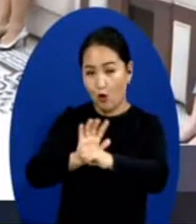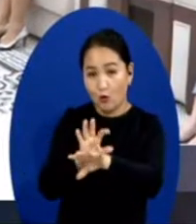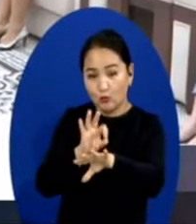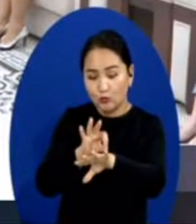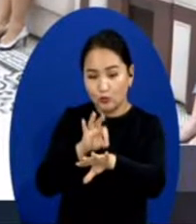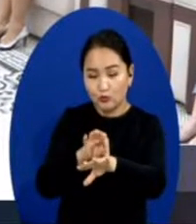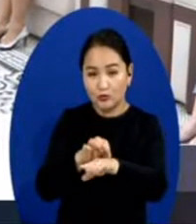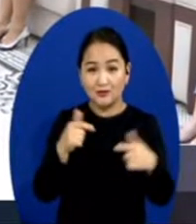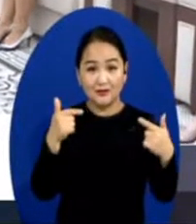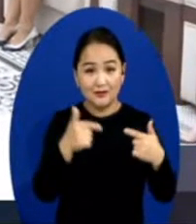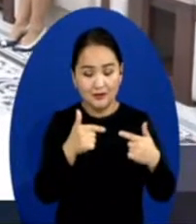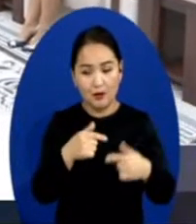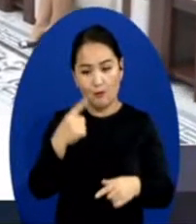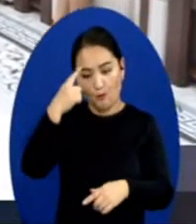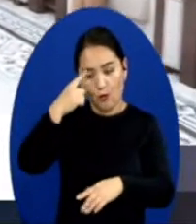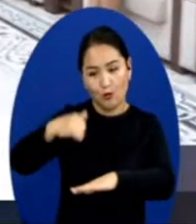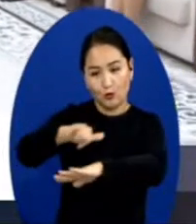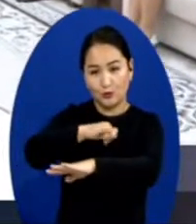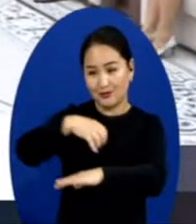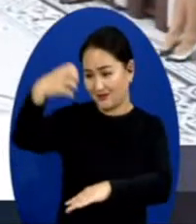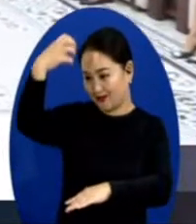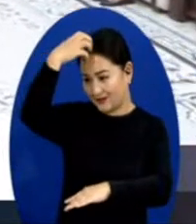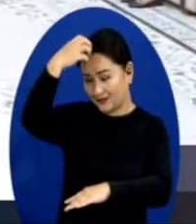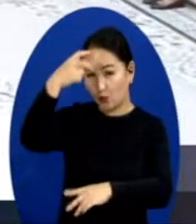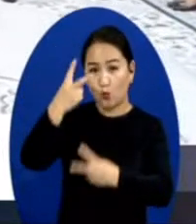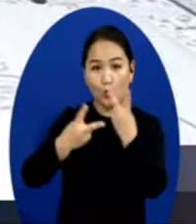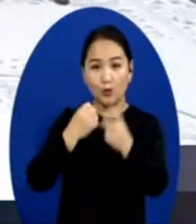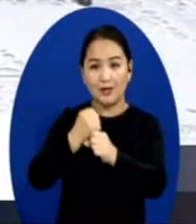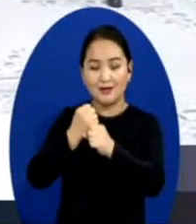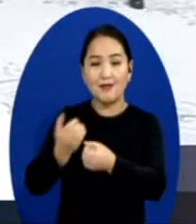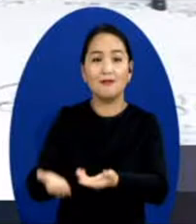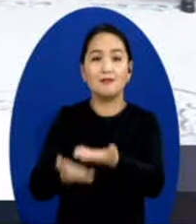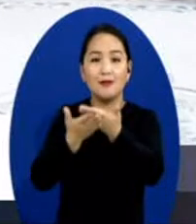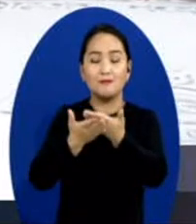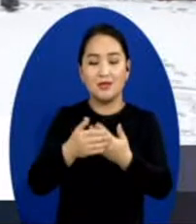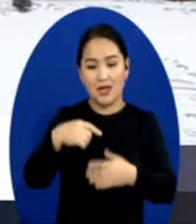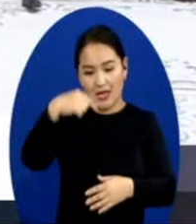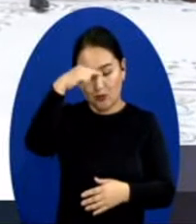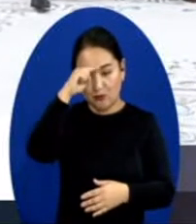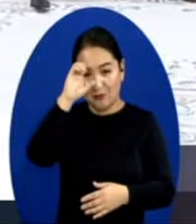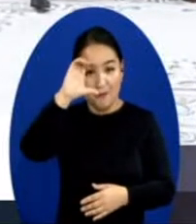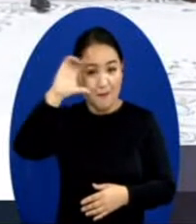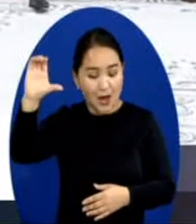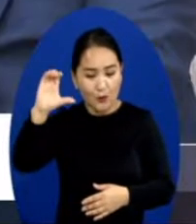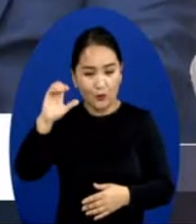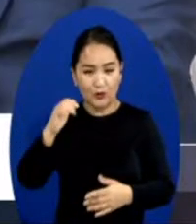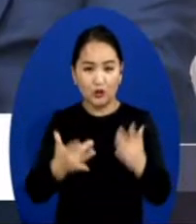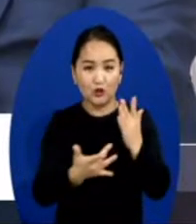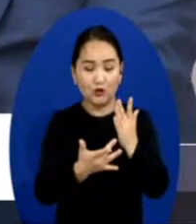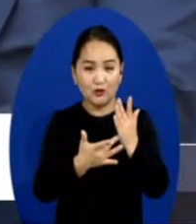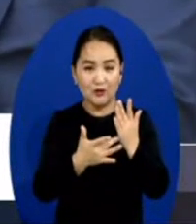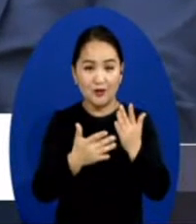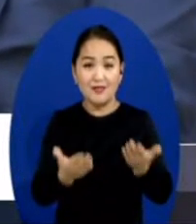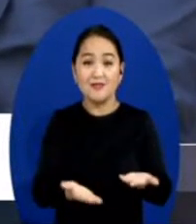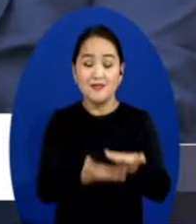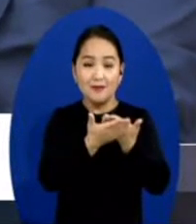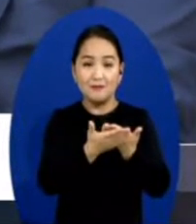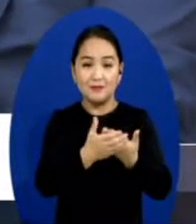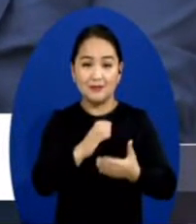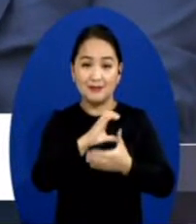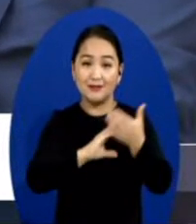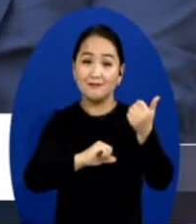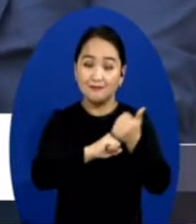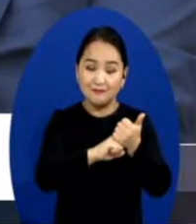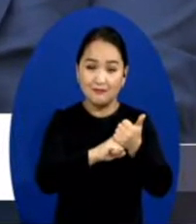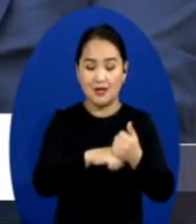эсрэг хэрэгжүүлж байгаа Монгол улсын засгийн газрын үйл ажиллагааг дэмжиж эрүүл мэндийн байгууллагуудын тоног төхөөрөмжийг шинжилгэхэд санхүүгийн дэмжлэг үзүүлсэн байна.